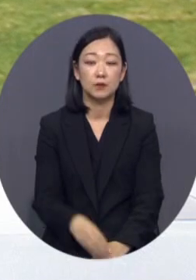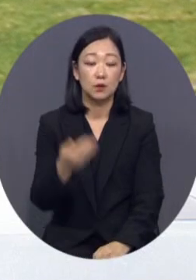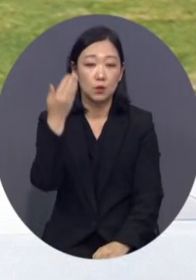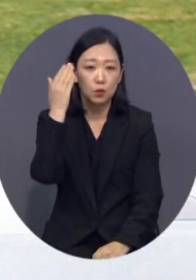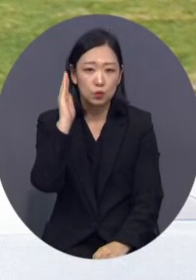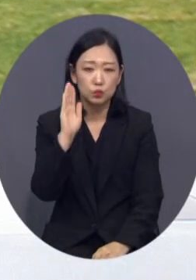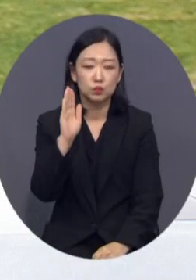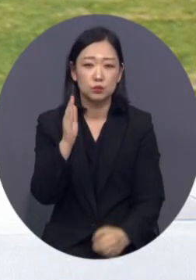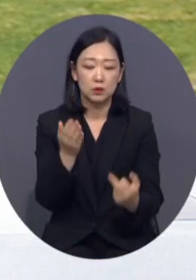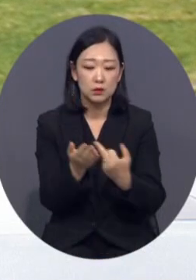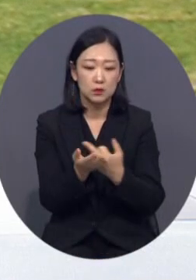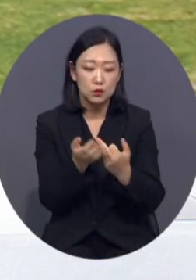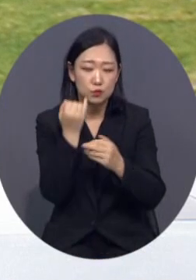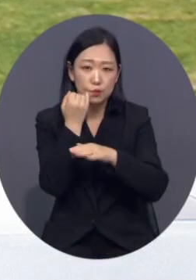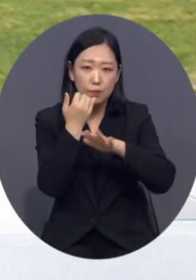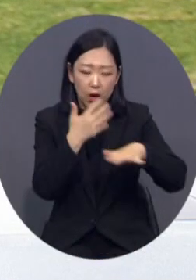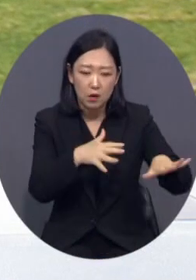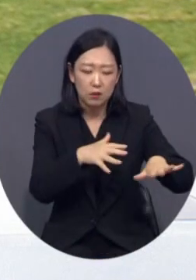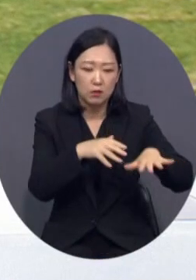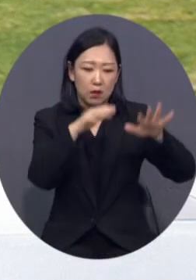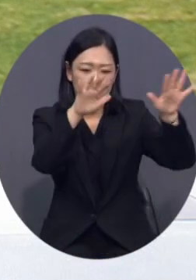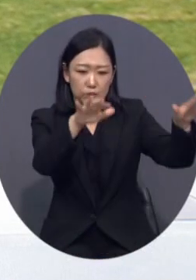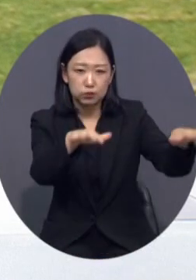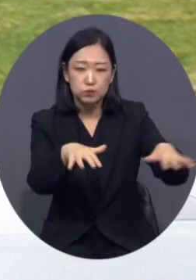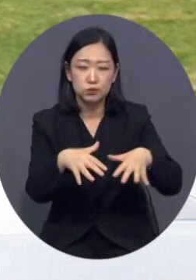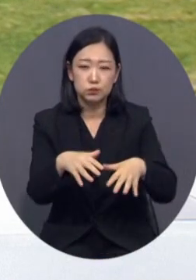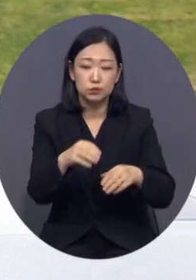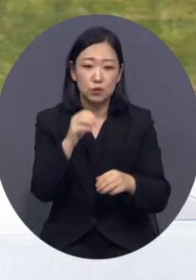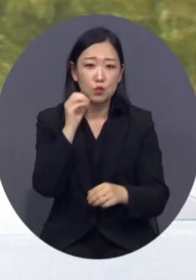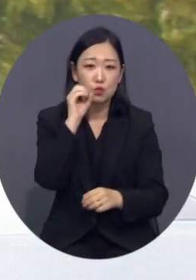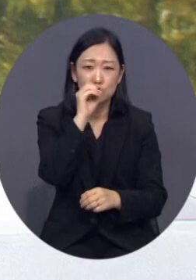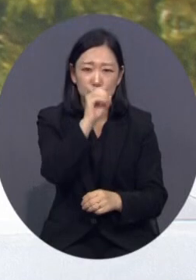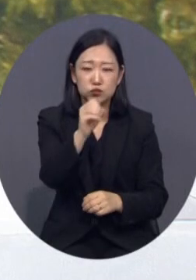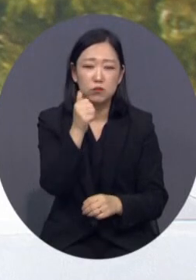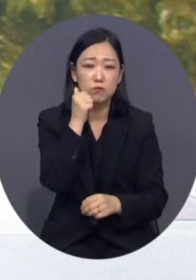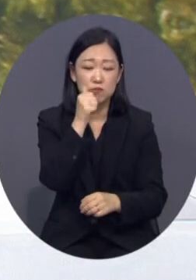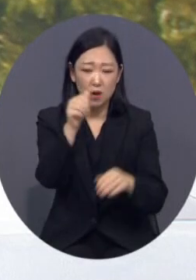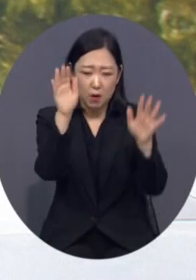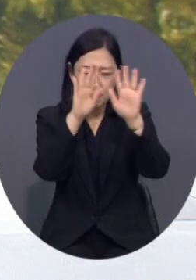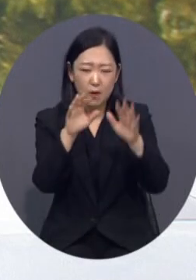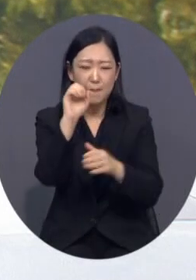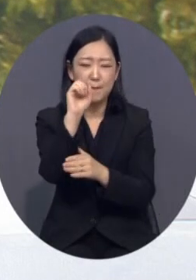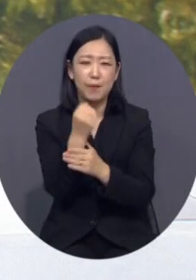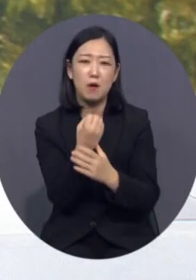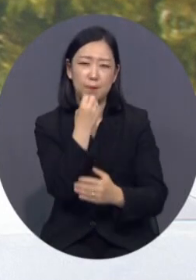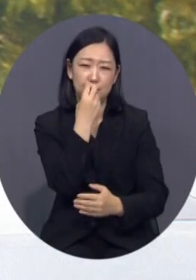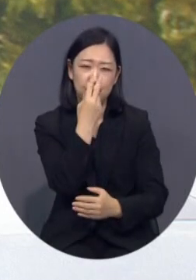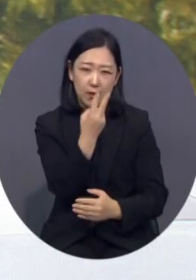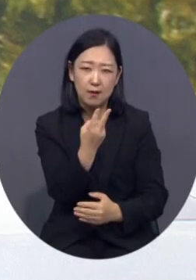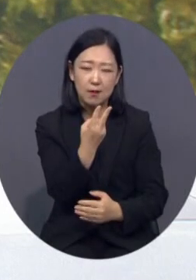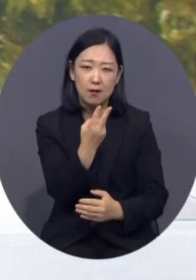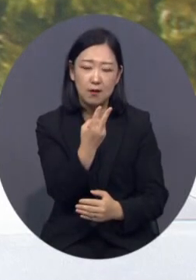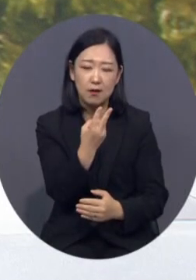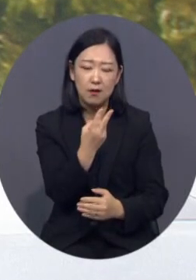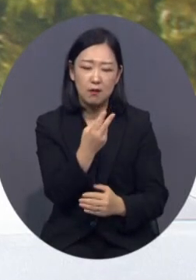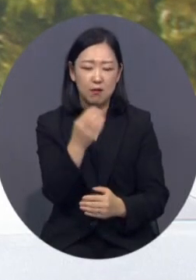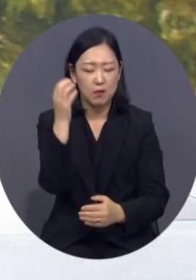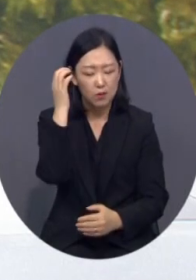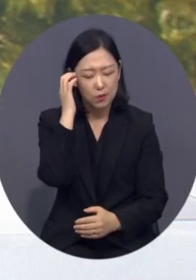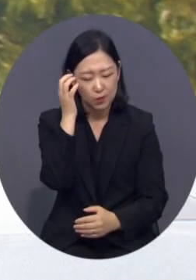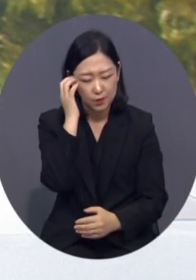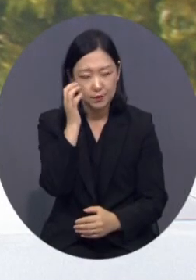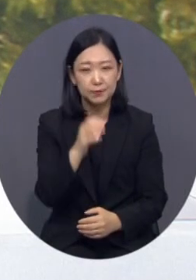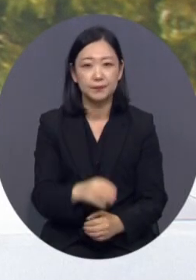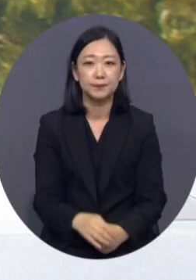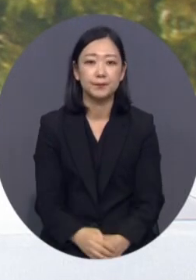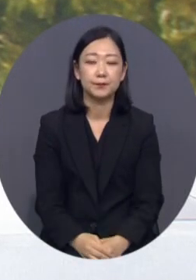이맘때쯤이면 제주 해변은 밀려 들어오는 구멍 갈파래가 썩으면서 악취가 진동하는 등 골머리를